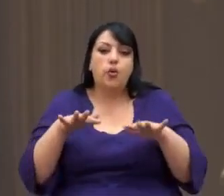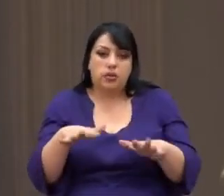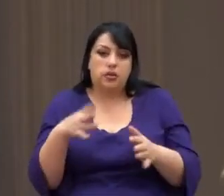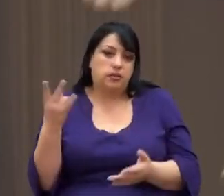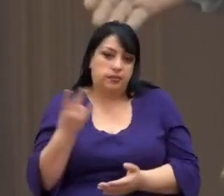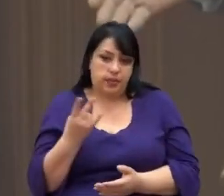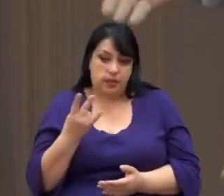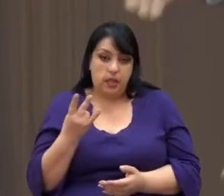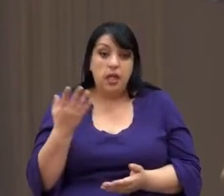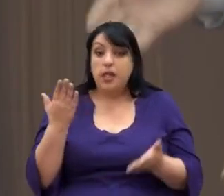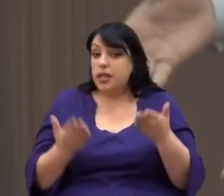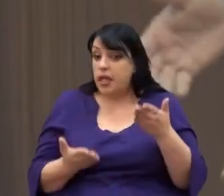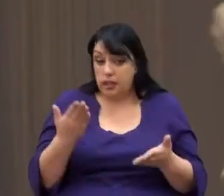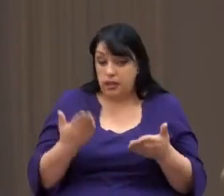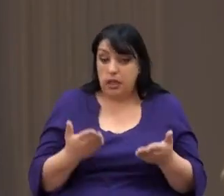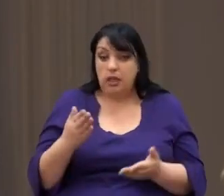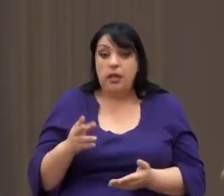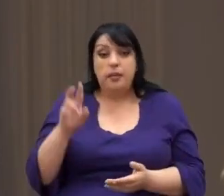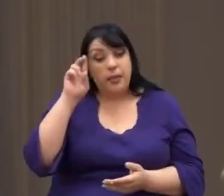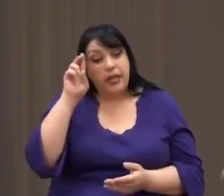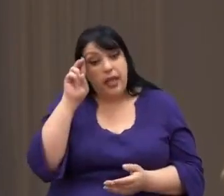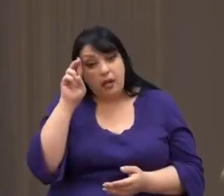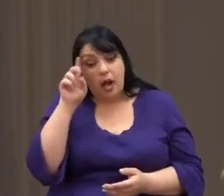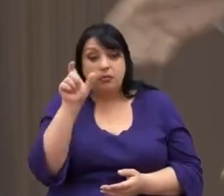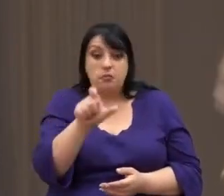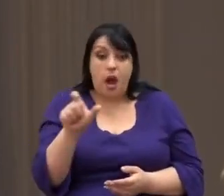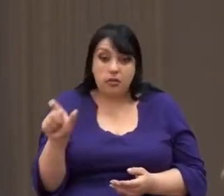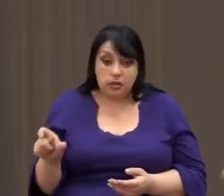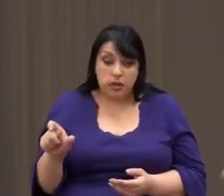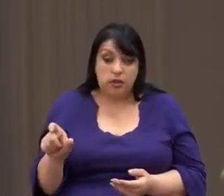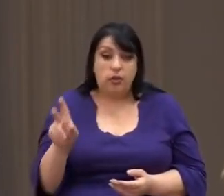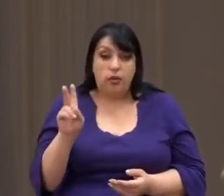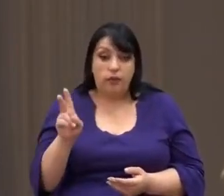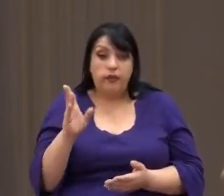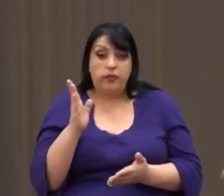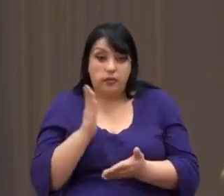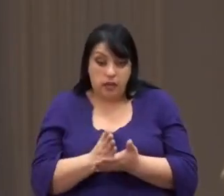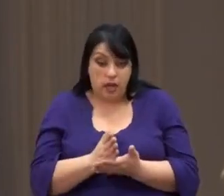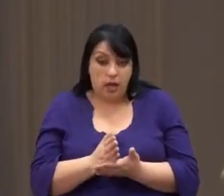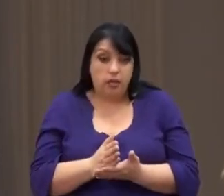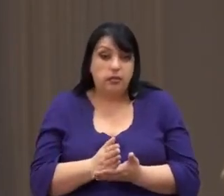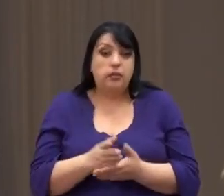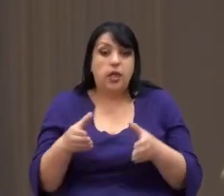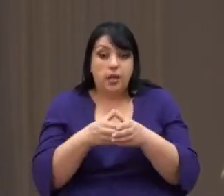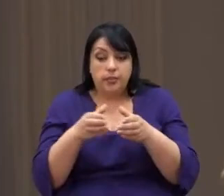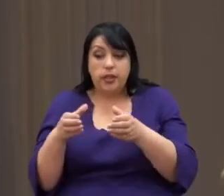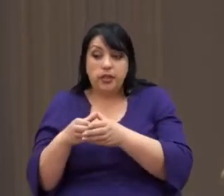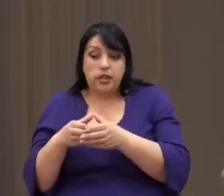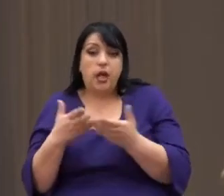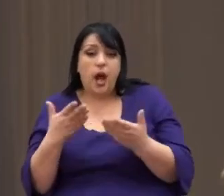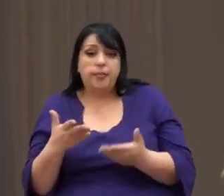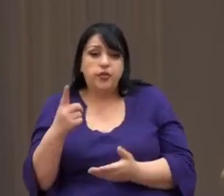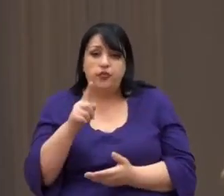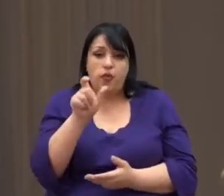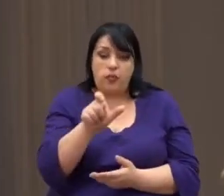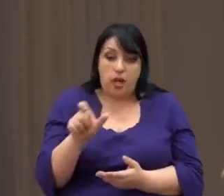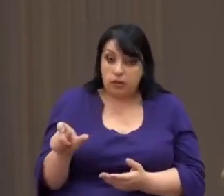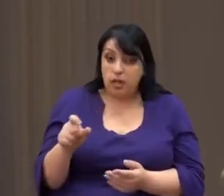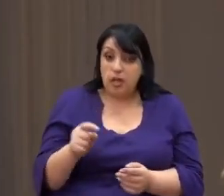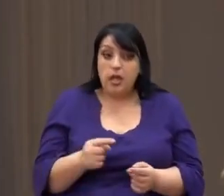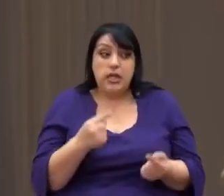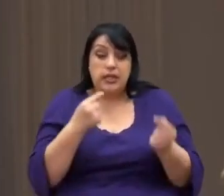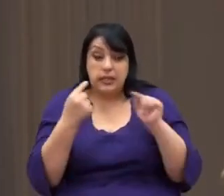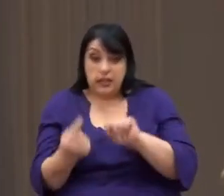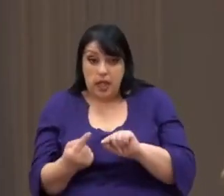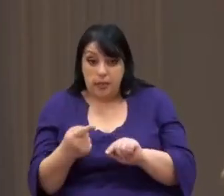որևէ քաղաքական ուժ պարլամենտում, նորից եմ կրկնում, երկու դիմադիր խմբակցներ կամ իշխող ուժը դեմ են արտահայտում